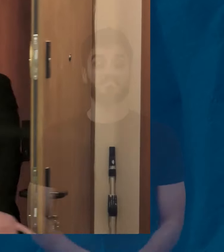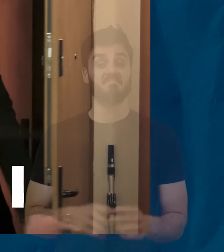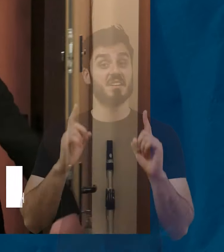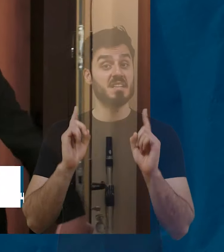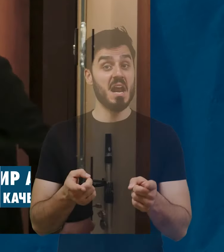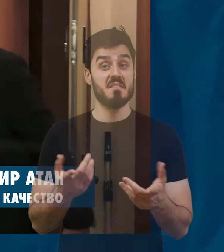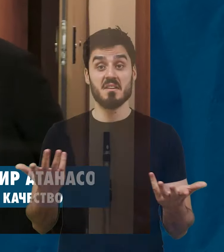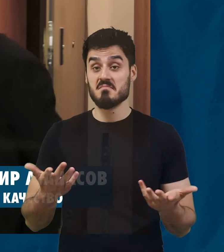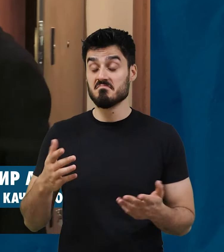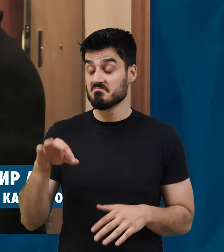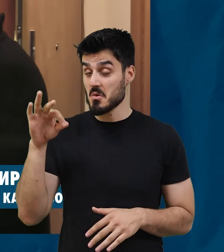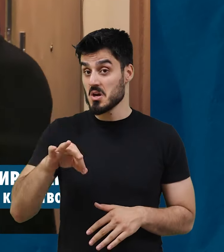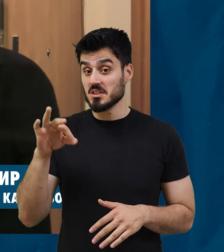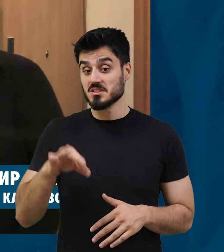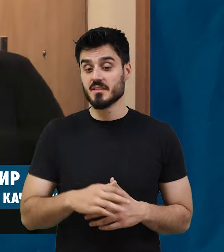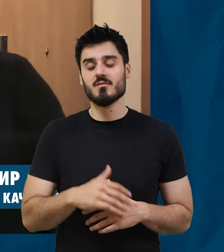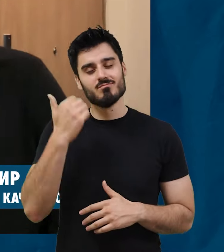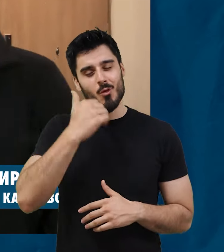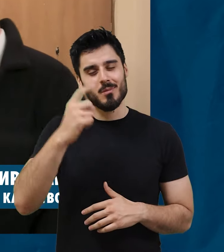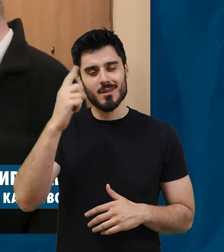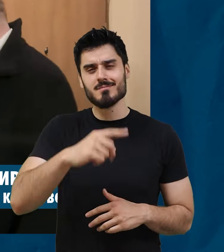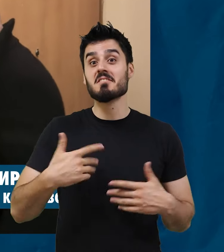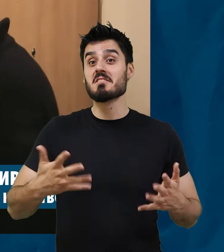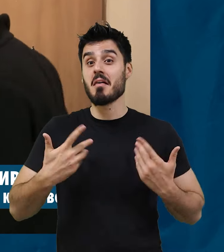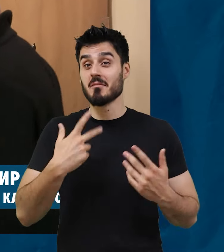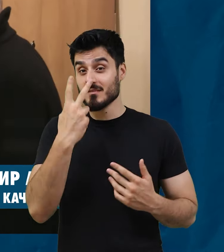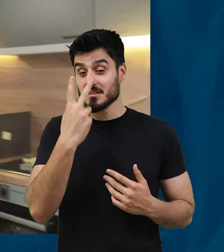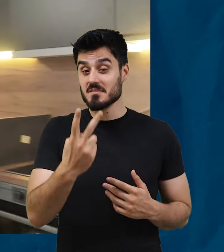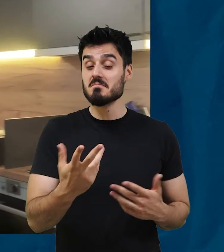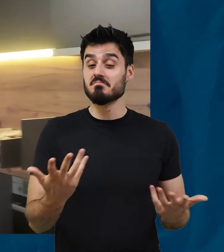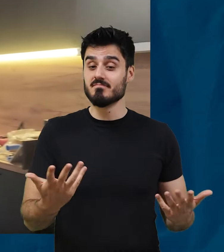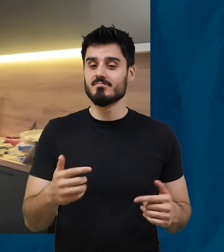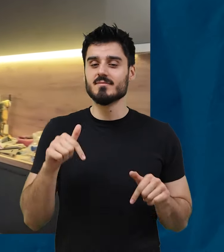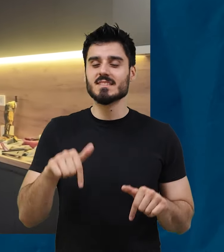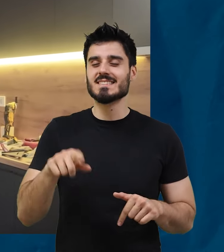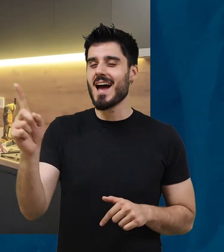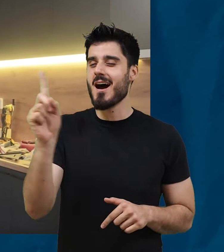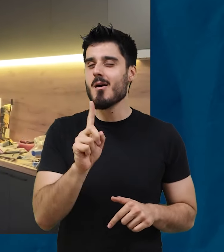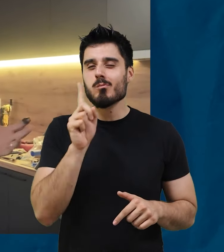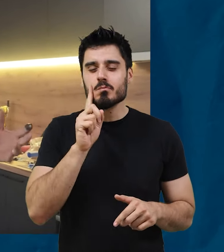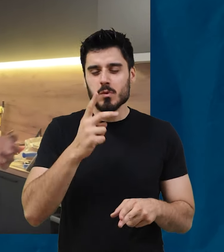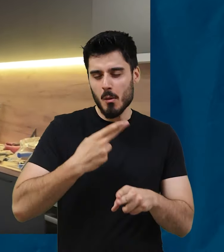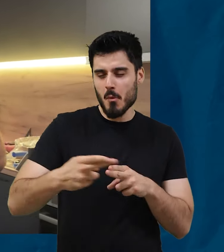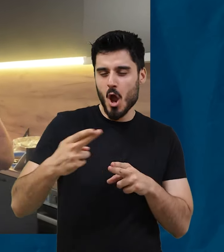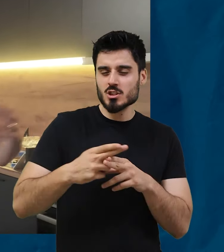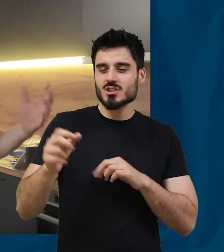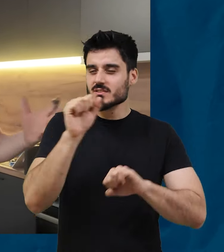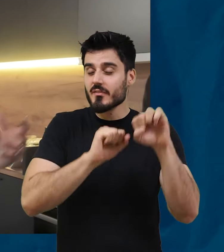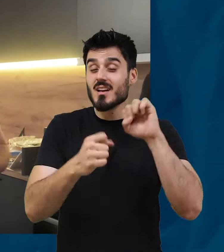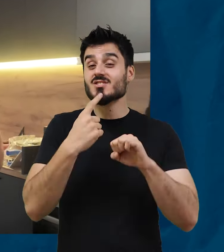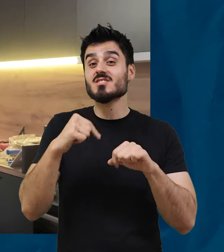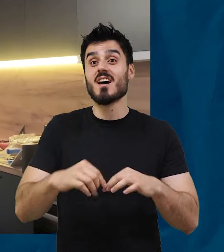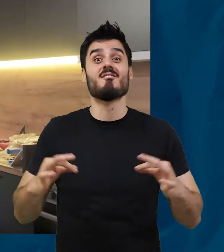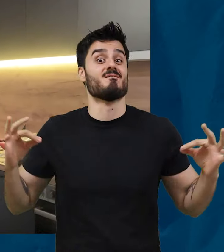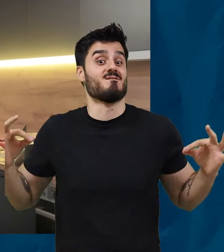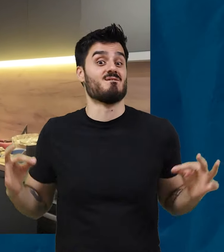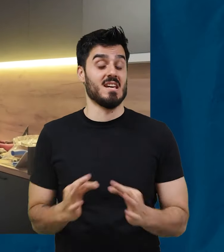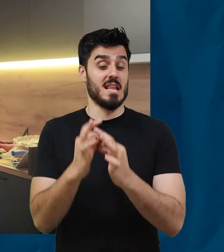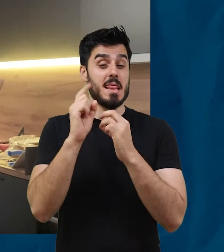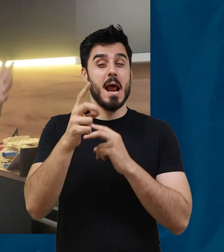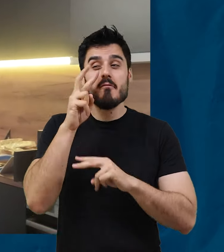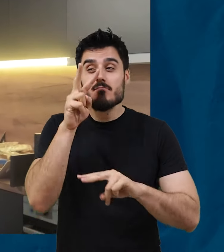Би трябвало да се получат. Добър ден! Много се радвам да те видя. И аз. Влади от Бонанза е тук. Защо? Защото сме на финала и той